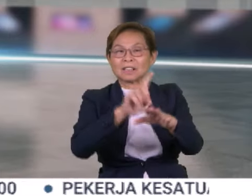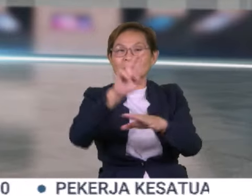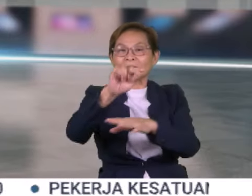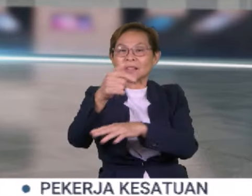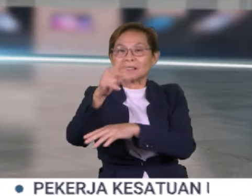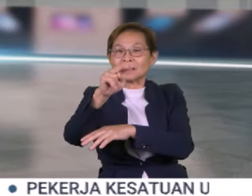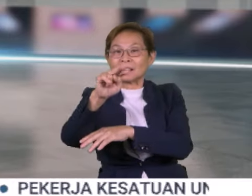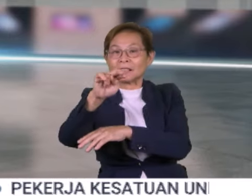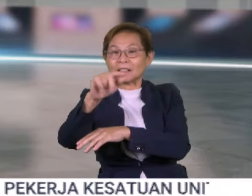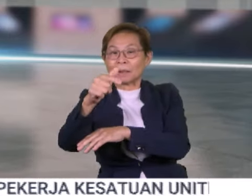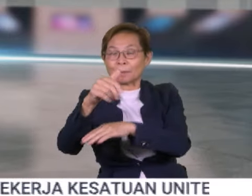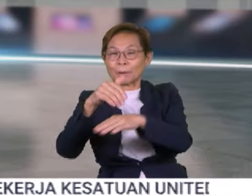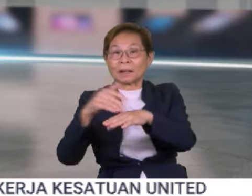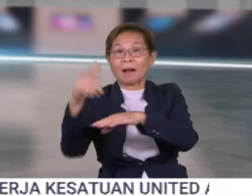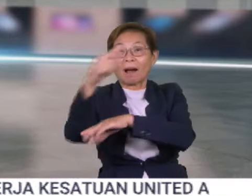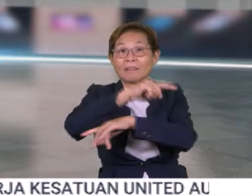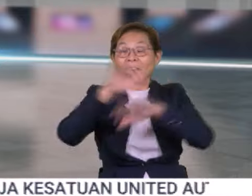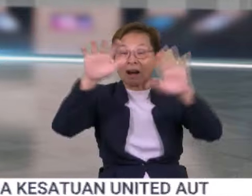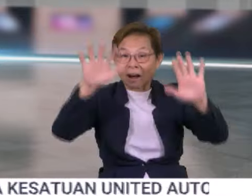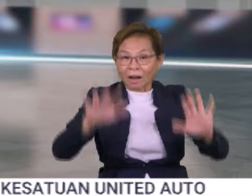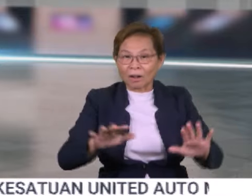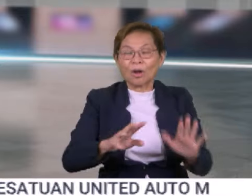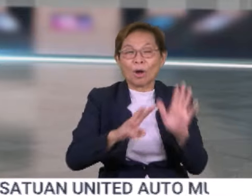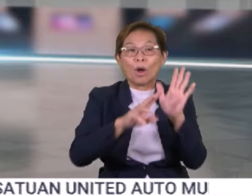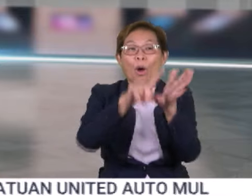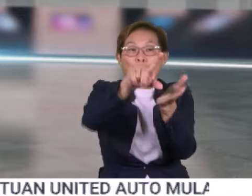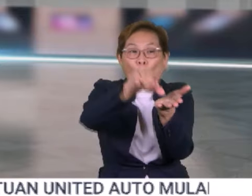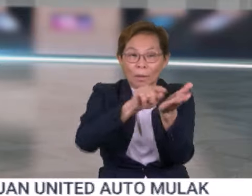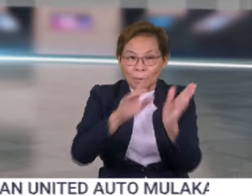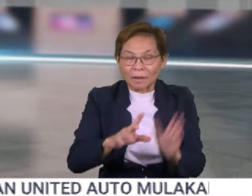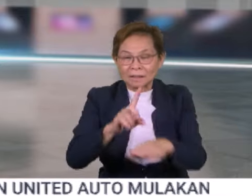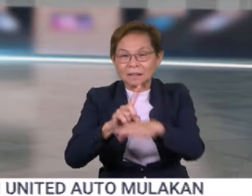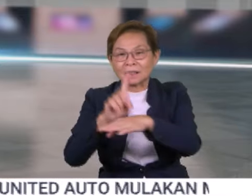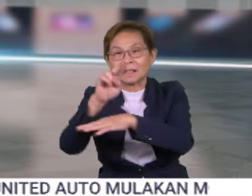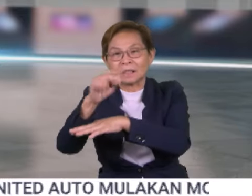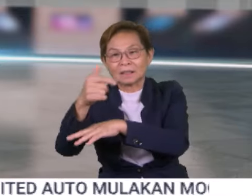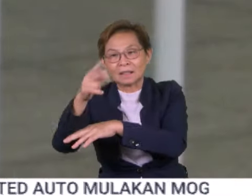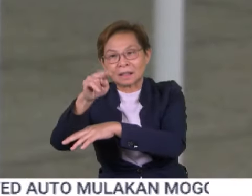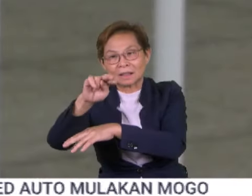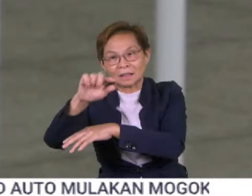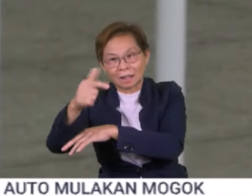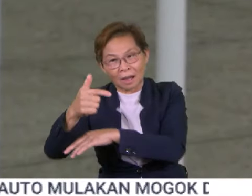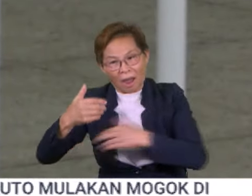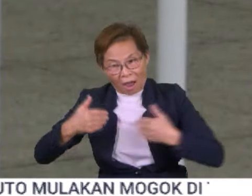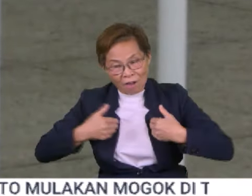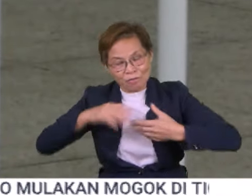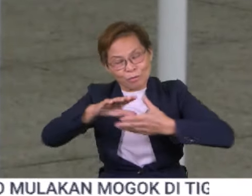Ahad ini. Wartawan Muhammad Najib Mashur di Nanning ada perinciannya.